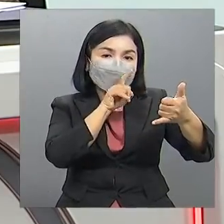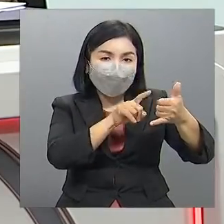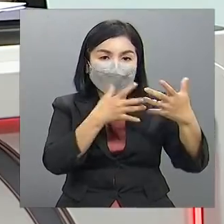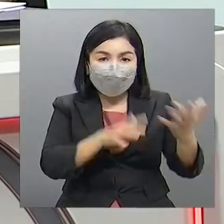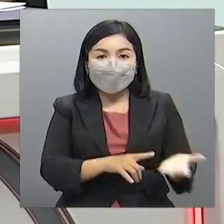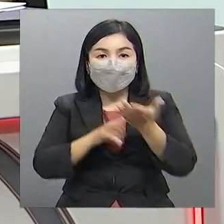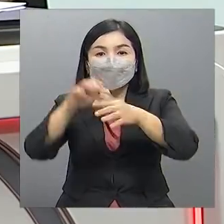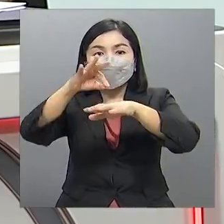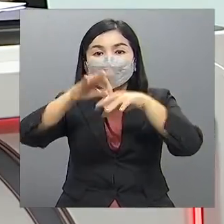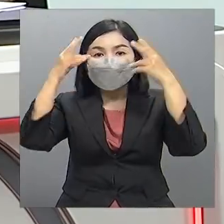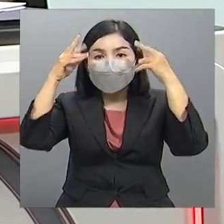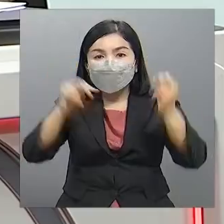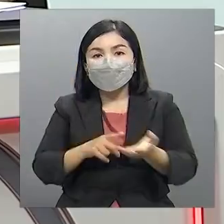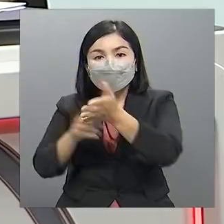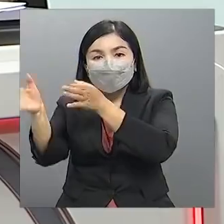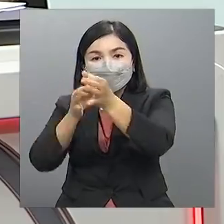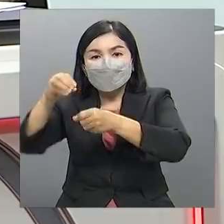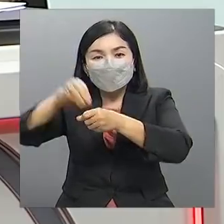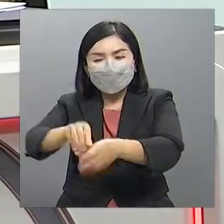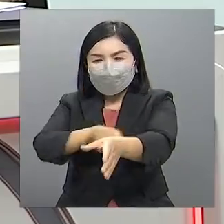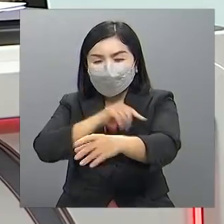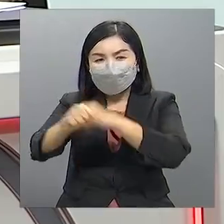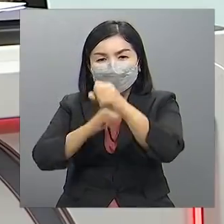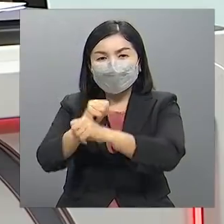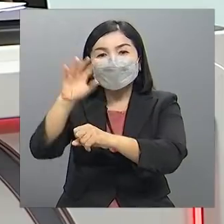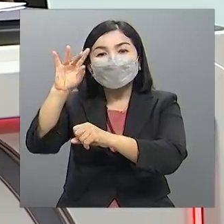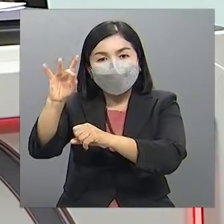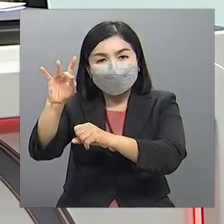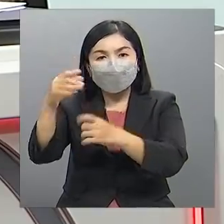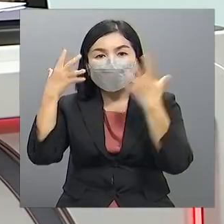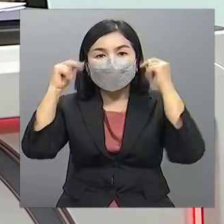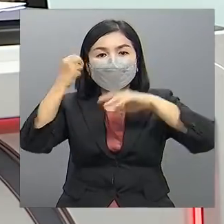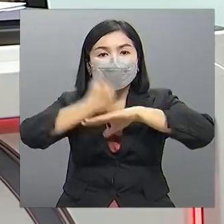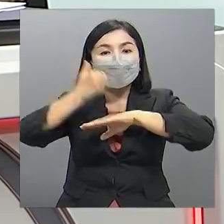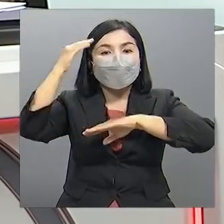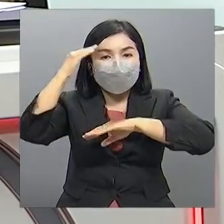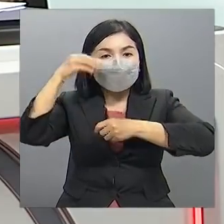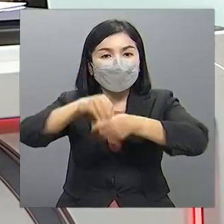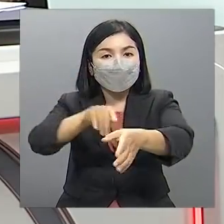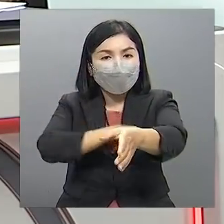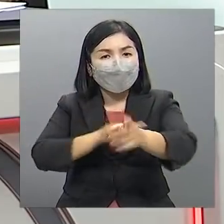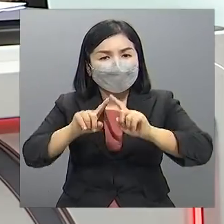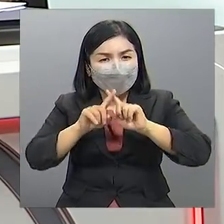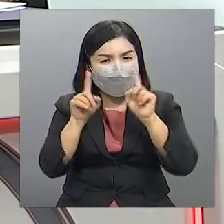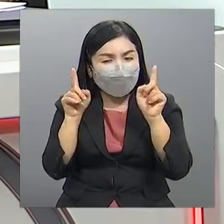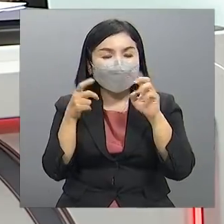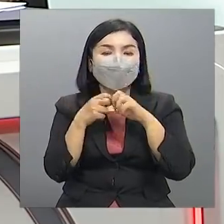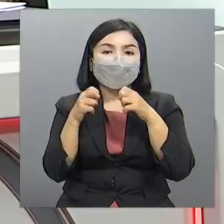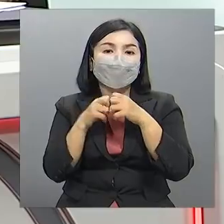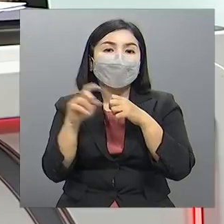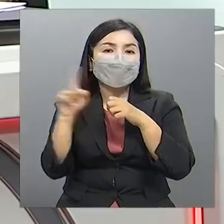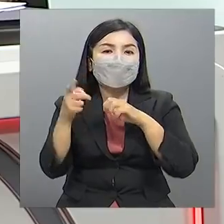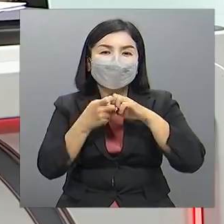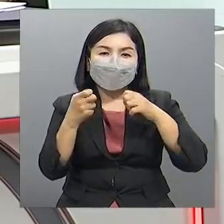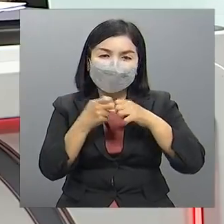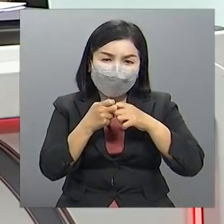ฐมนตรี8ปีของพลเอกประยุทธ์จันทร์โอชานะคะแต่ว่าปัญหาเรื่องของสนิมเนื้อในกับฝ่ายตรงข้